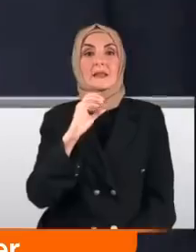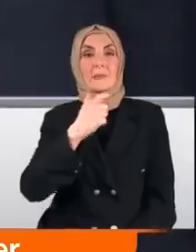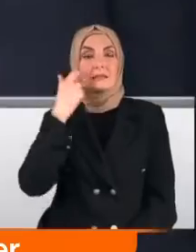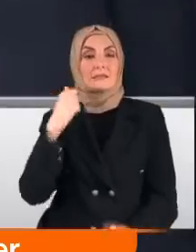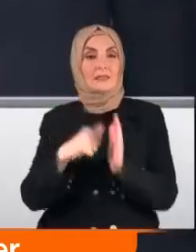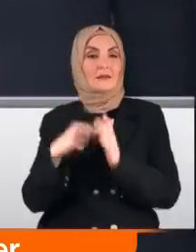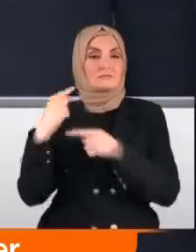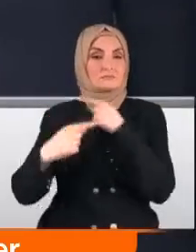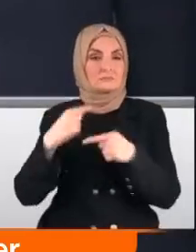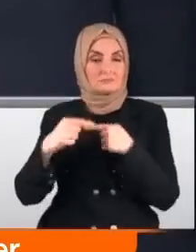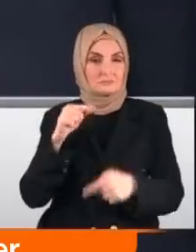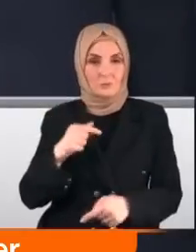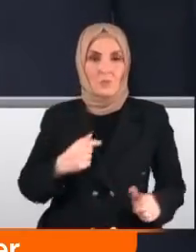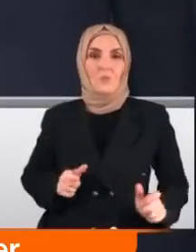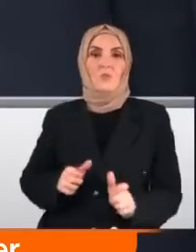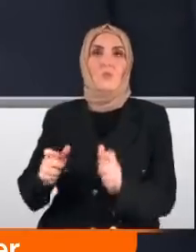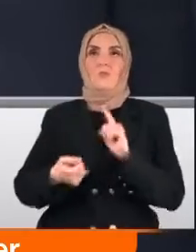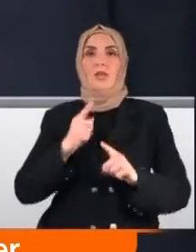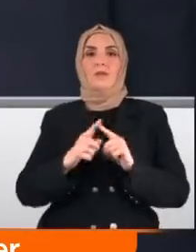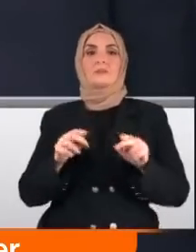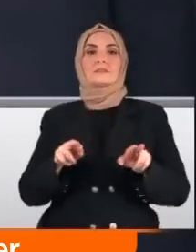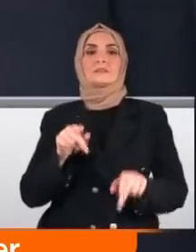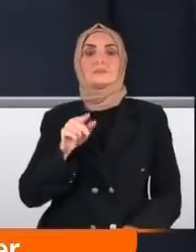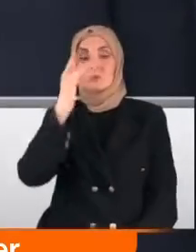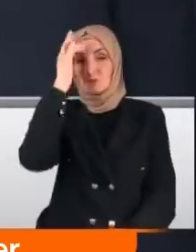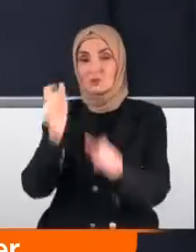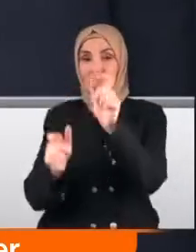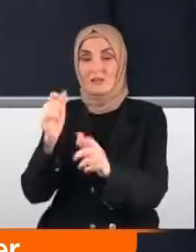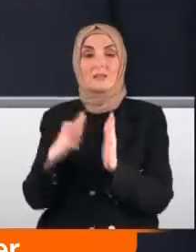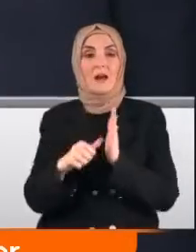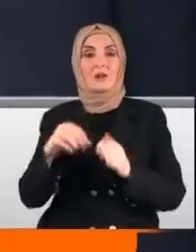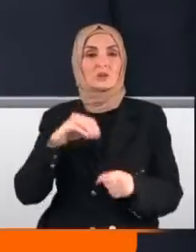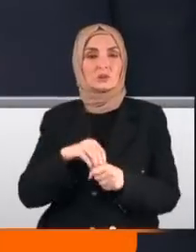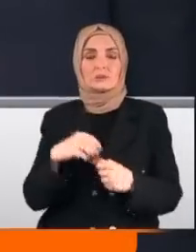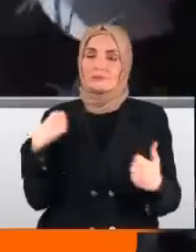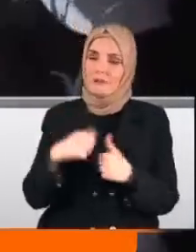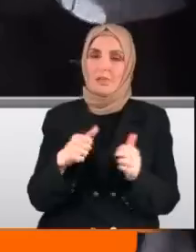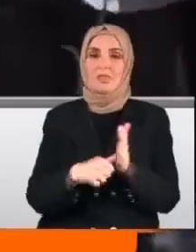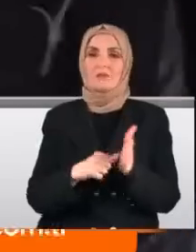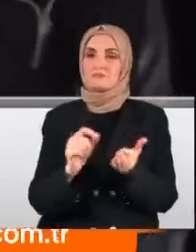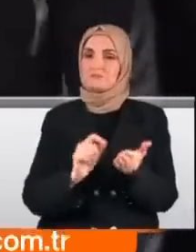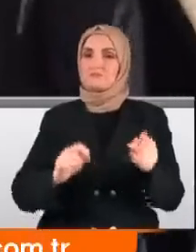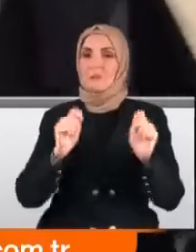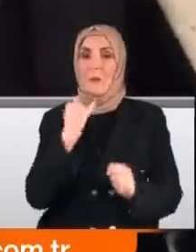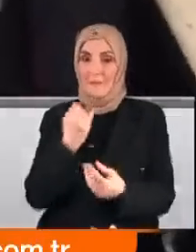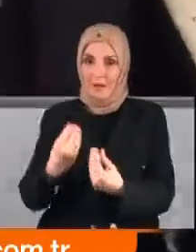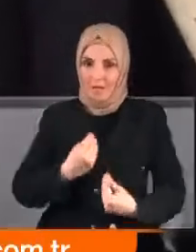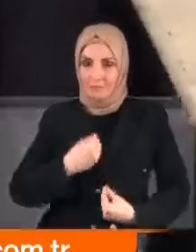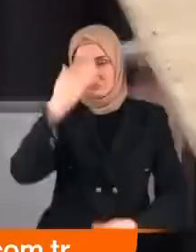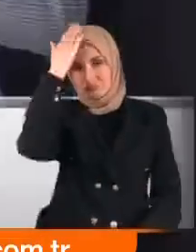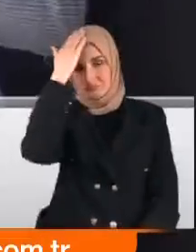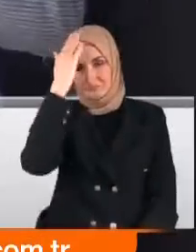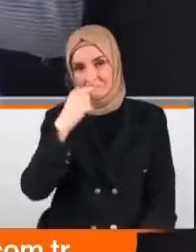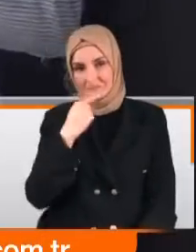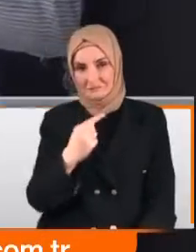kalesiyiz. Şehitlerimiz tarih içinde tarih yazdılar. Emanetleri başımızın üstündedir. Bahçeli anıta karanfil